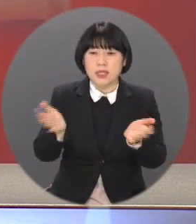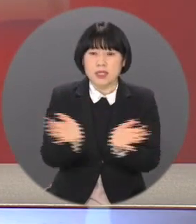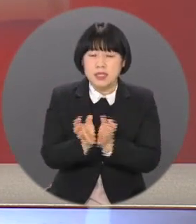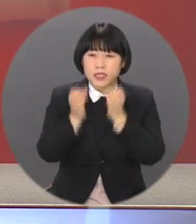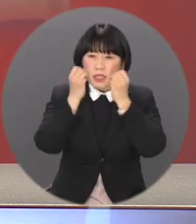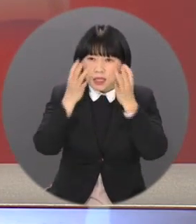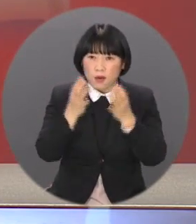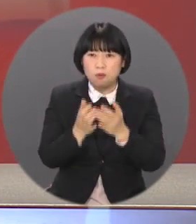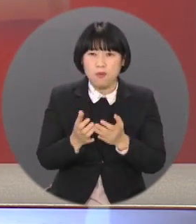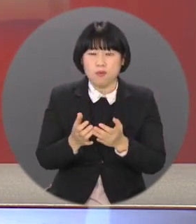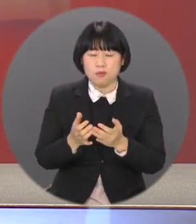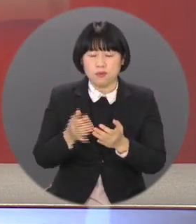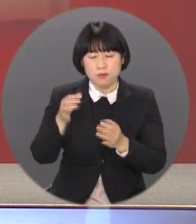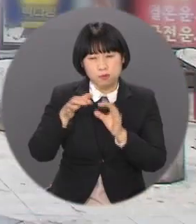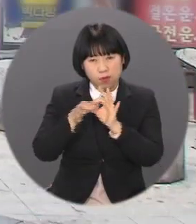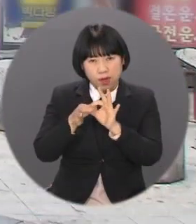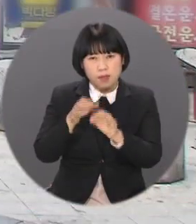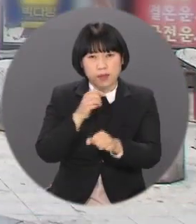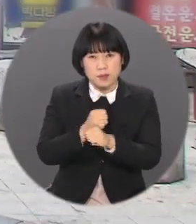김진선 기자입니다.